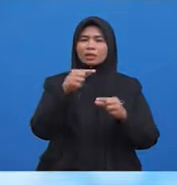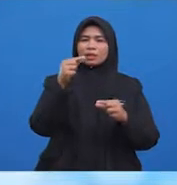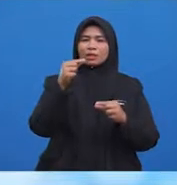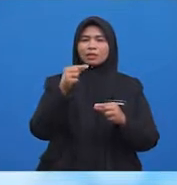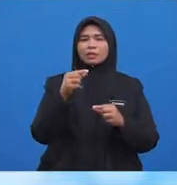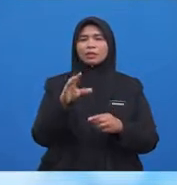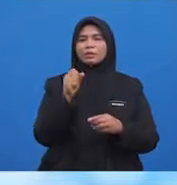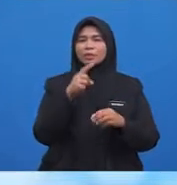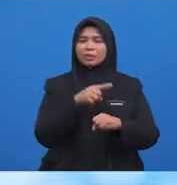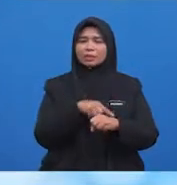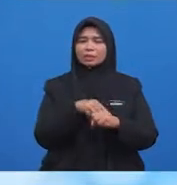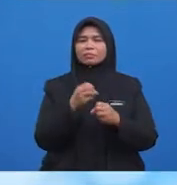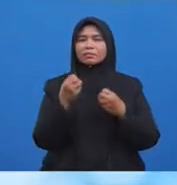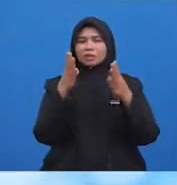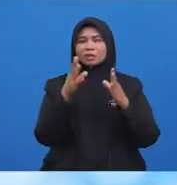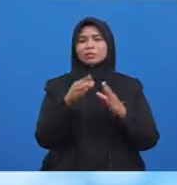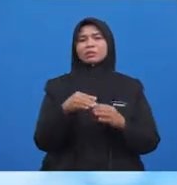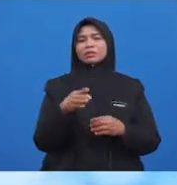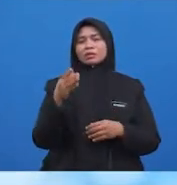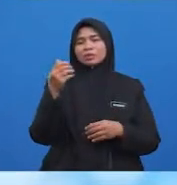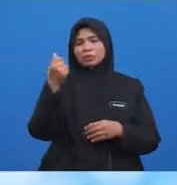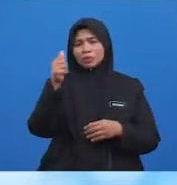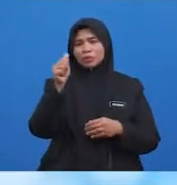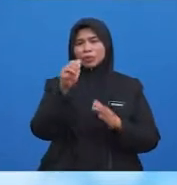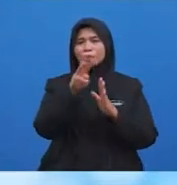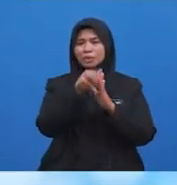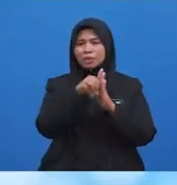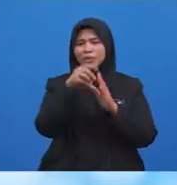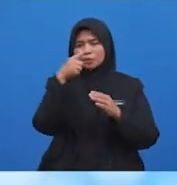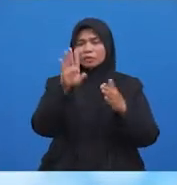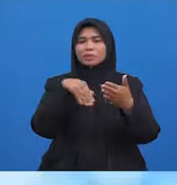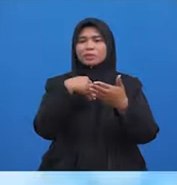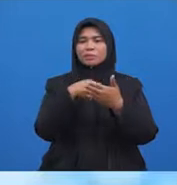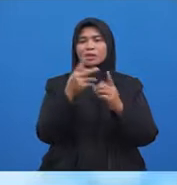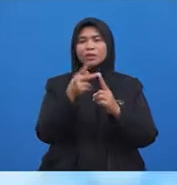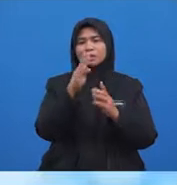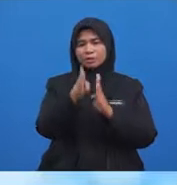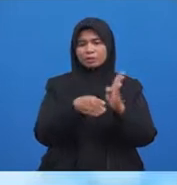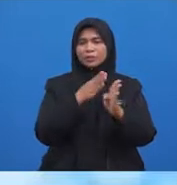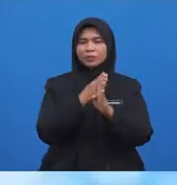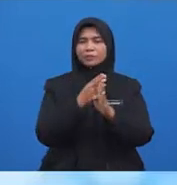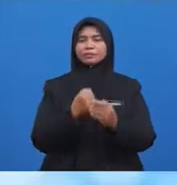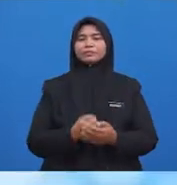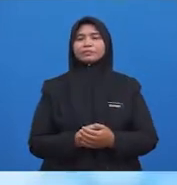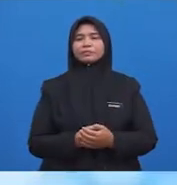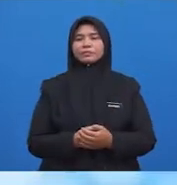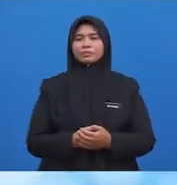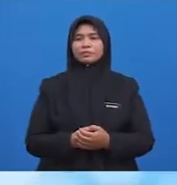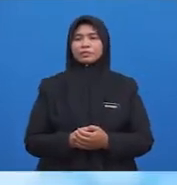mengambil masa beberapa Puluh Menit Untuk sampai ke bumi